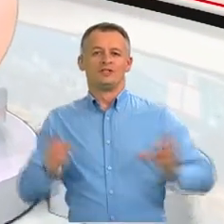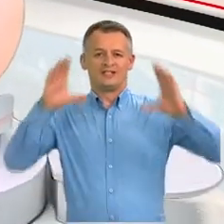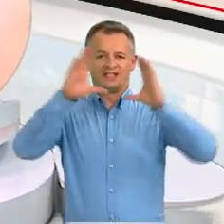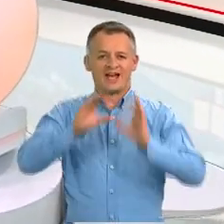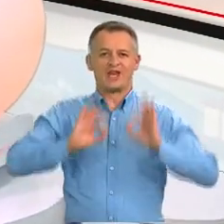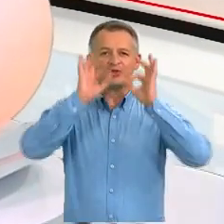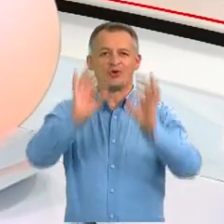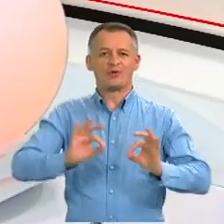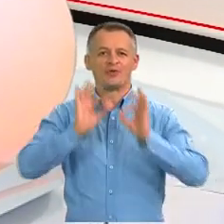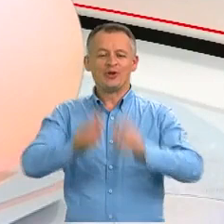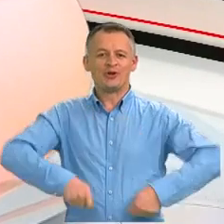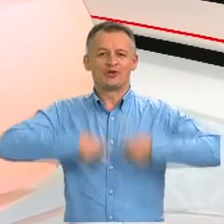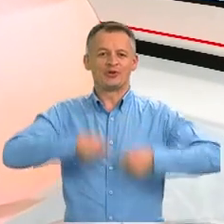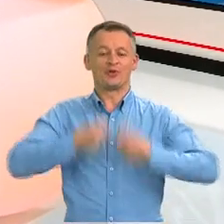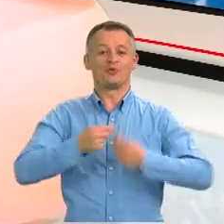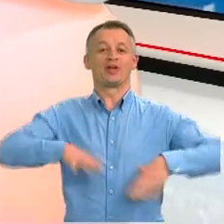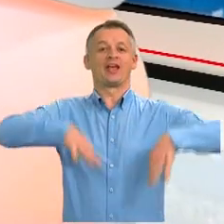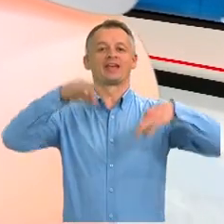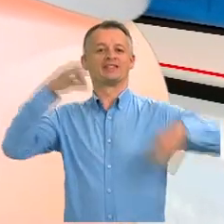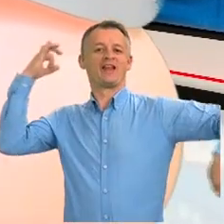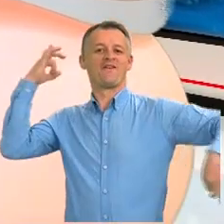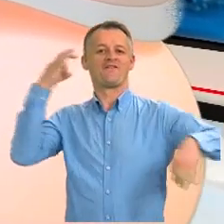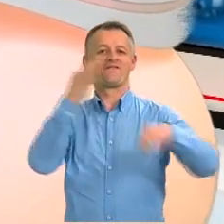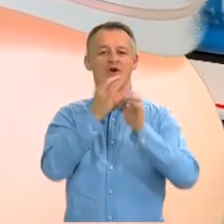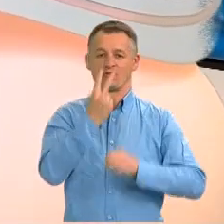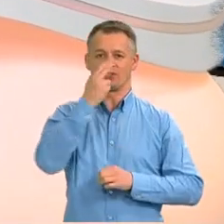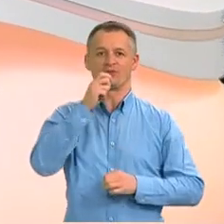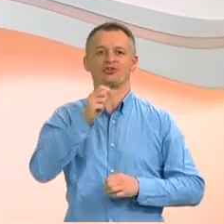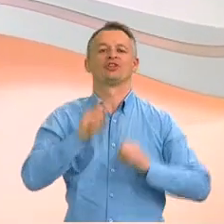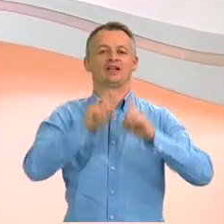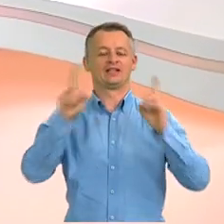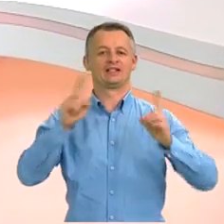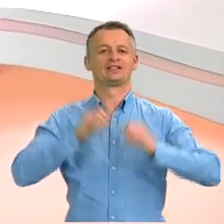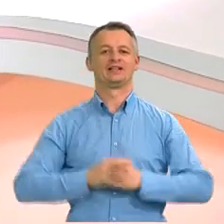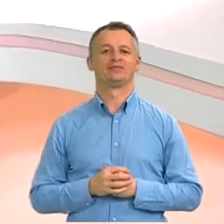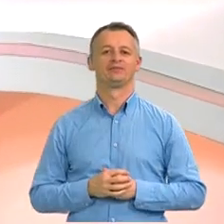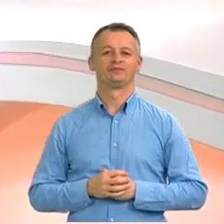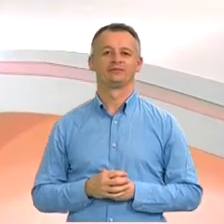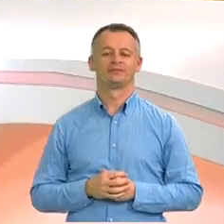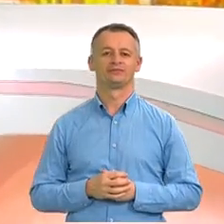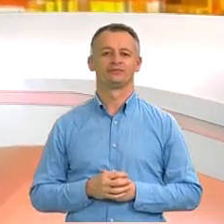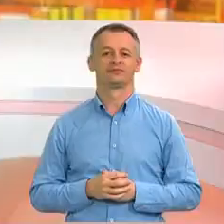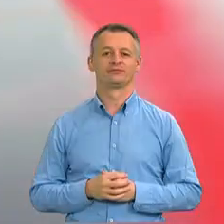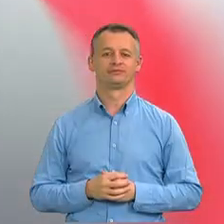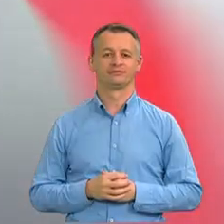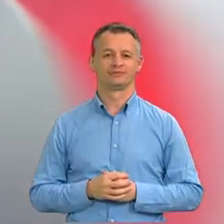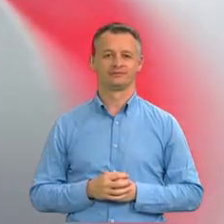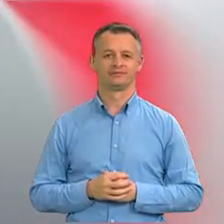Bună seara, doamnelor și domnilor, sunt Ioana Maria Moldovan, bun găsit la Focus. Iată care sunt cele mai importante știri ale zilei.